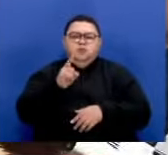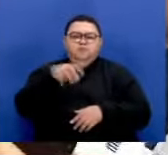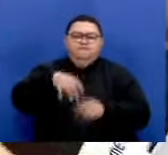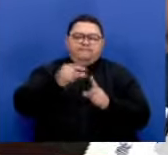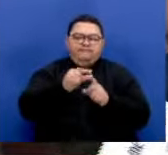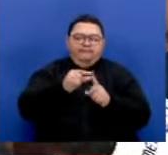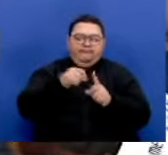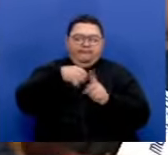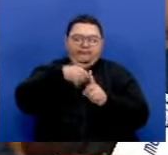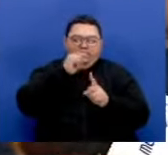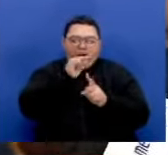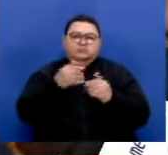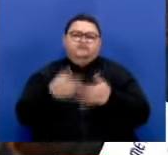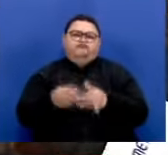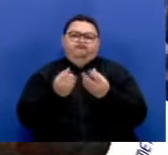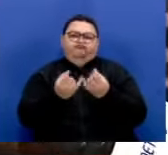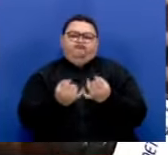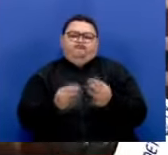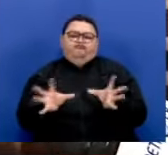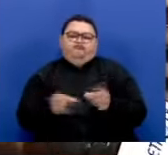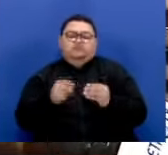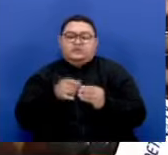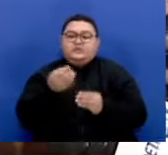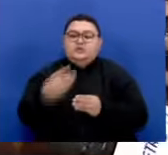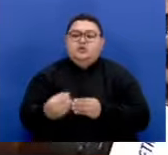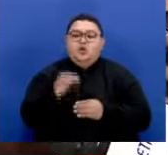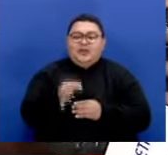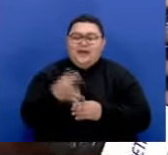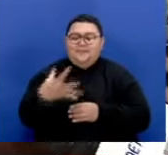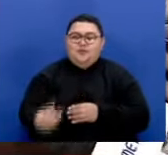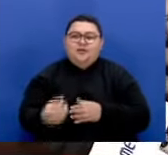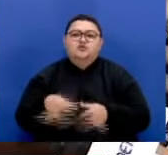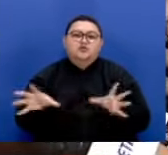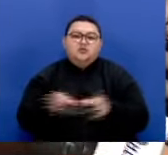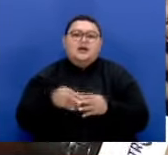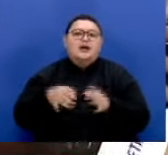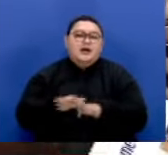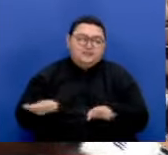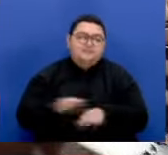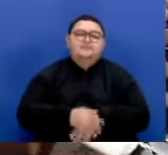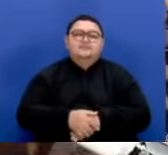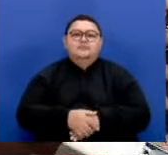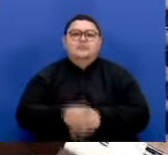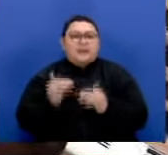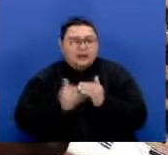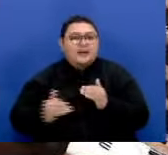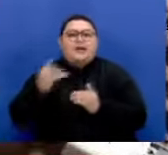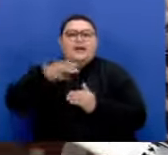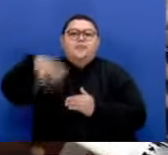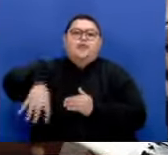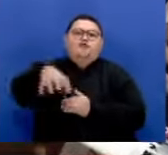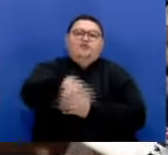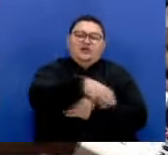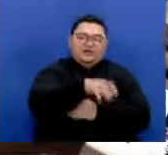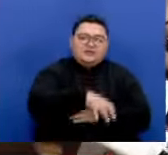PPK. Nanti setelah rekapitulasi tingkat KPU Kabupaten Kota, suara tersebut direkapitulasi di tingkat KPU Provinsi dan KIP Aceh. Setelah